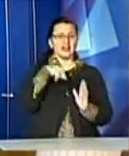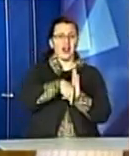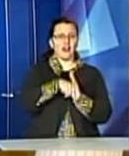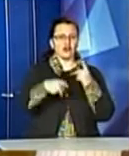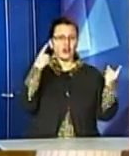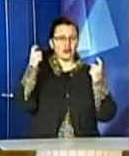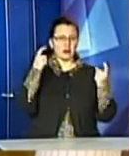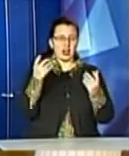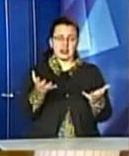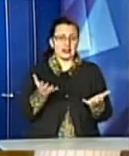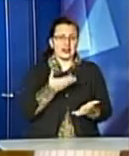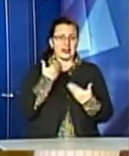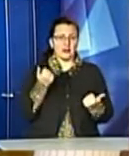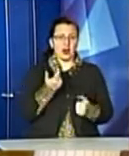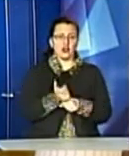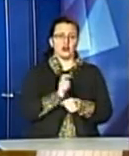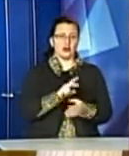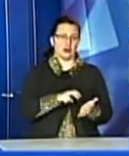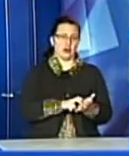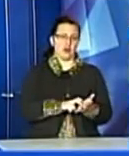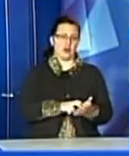отримують інформації, вони дуже бояться.